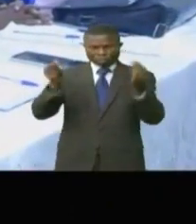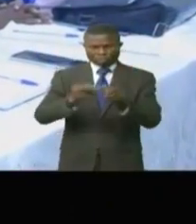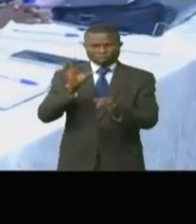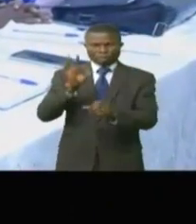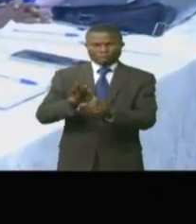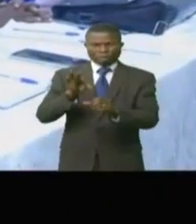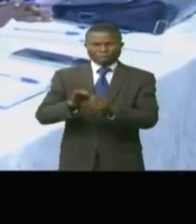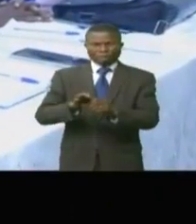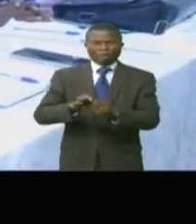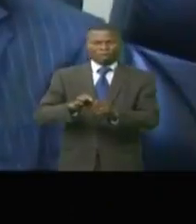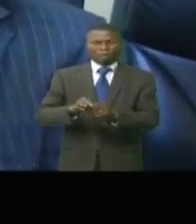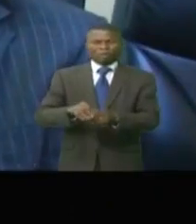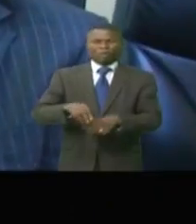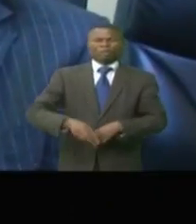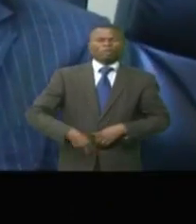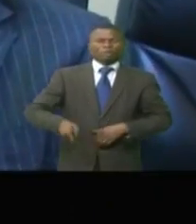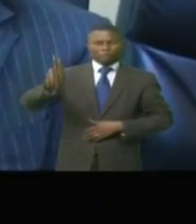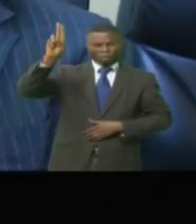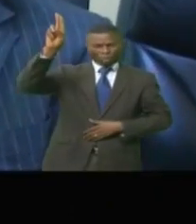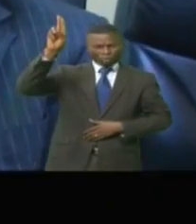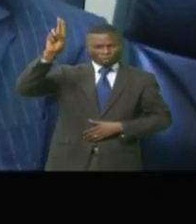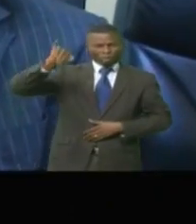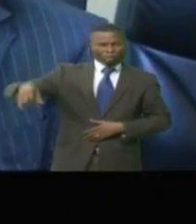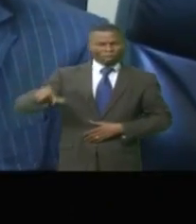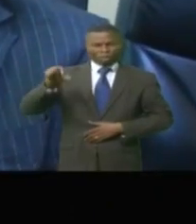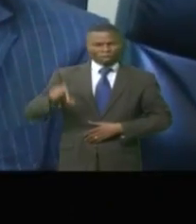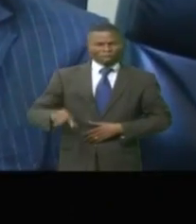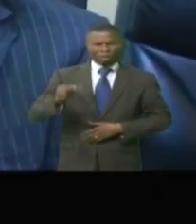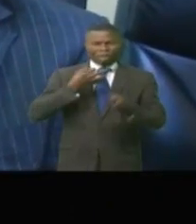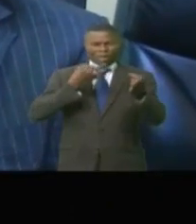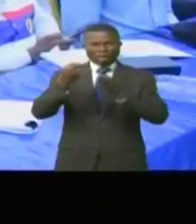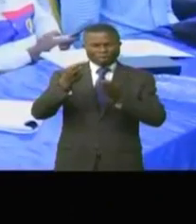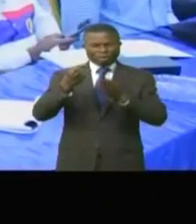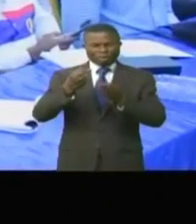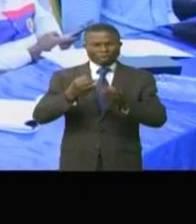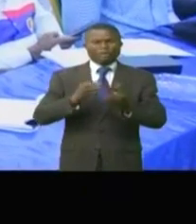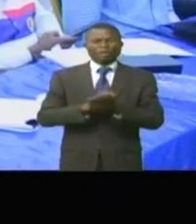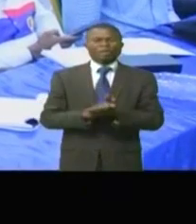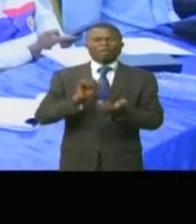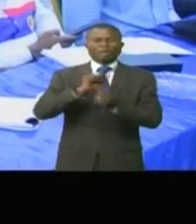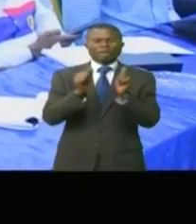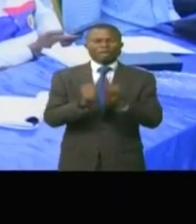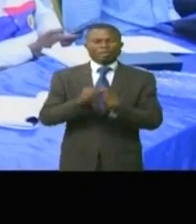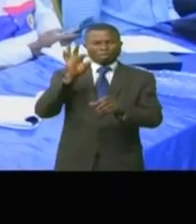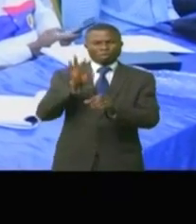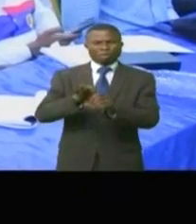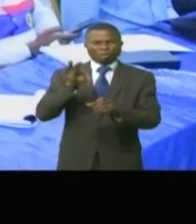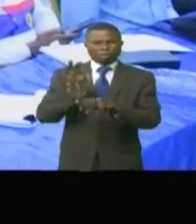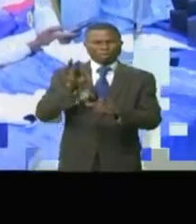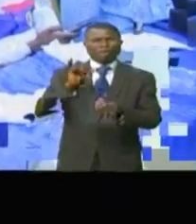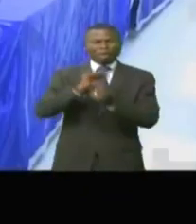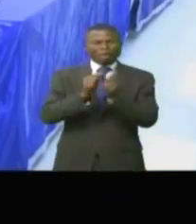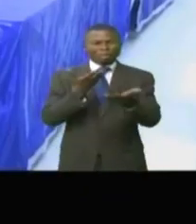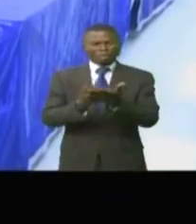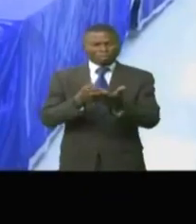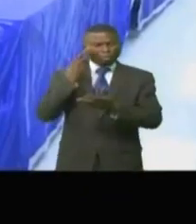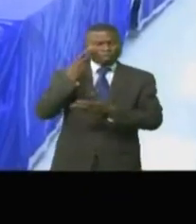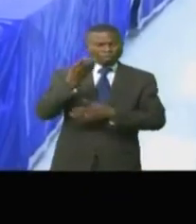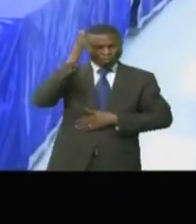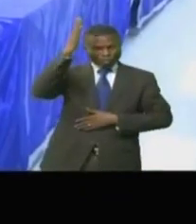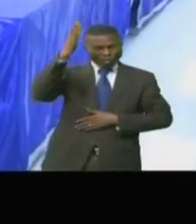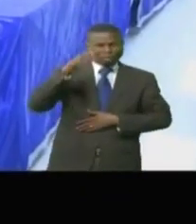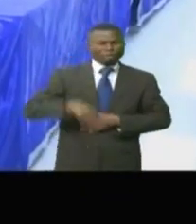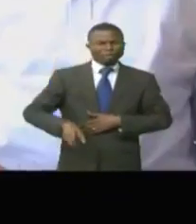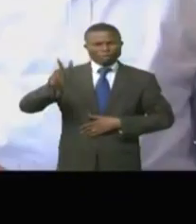électorale permanente de l'UDPS, Jacquemin Chabani, a expliqué le contour du processus électoral, les défis perspectifs de